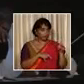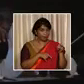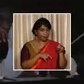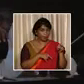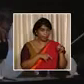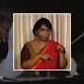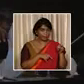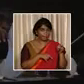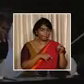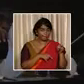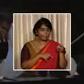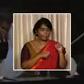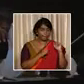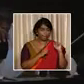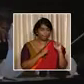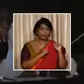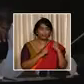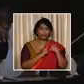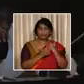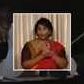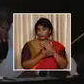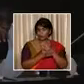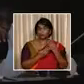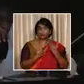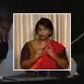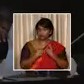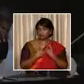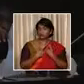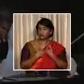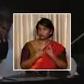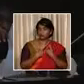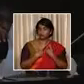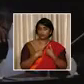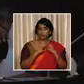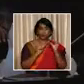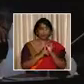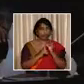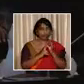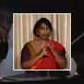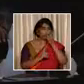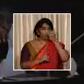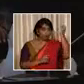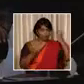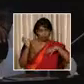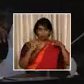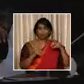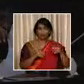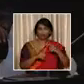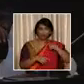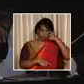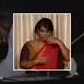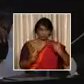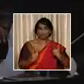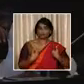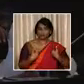வீசப்பட்டது, புஸ்பரஸ் குண்டுகள் வீசப்பட்டது, அதற்கு சாட்சியமாக நானும் ஒரு பெண்ணாக இந்த மண்ணிலே இருக்கிறேன் என்ற செய்தியை கடந்த 7 நாட்களுக்கு